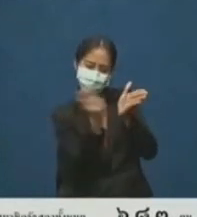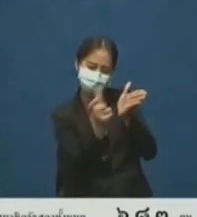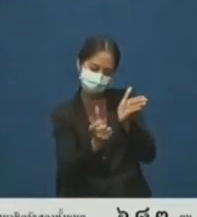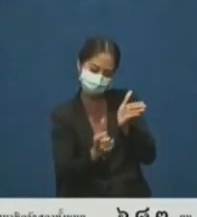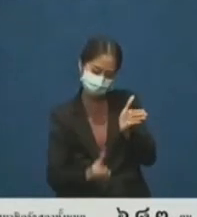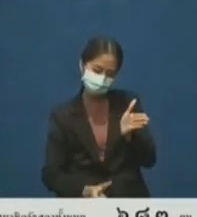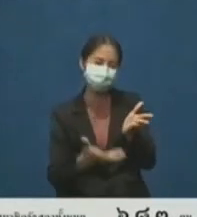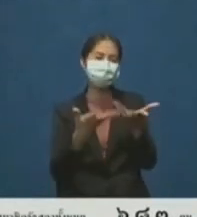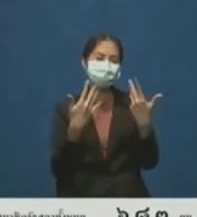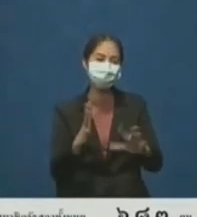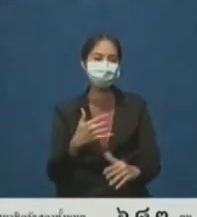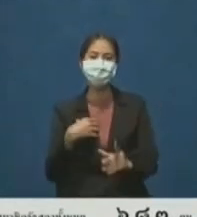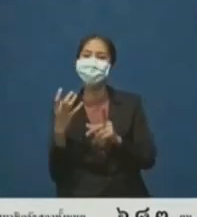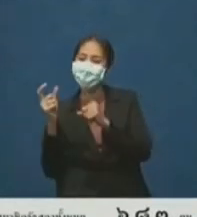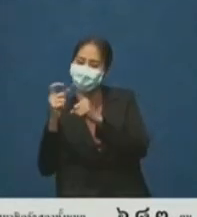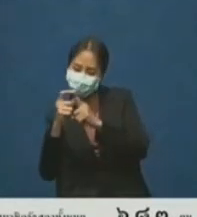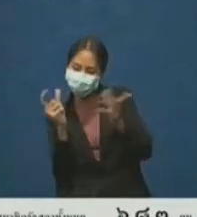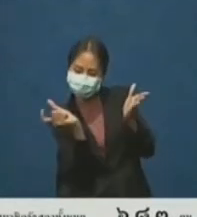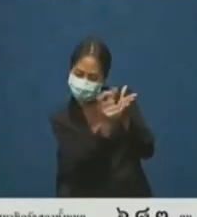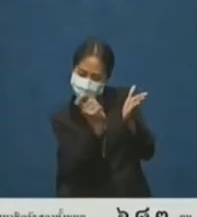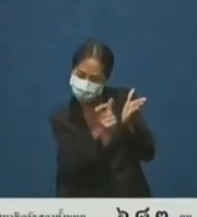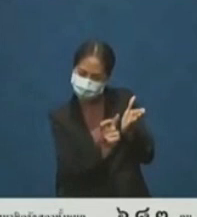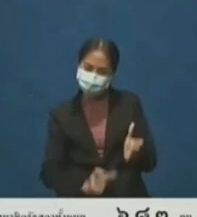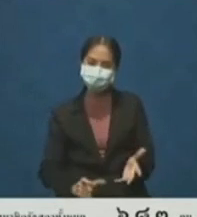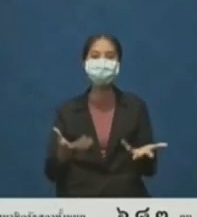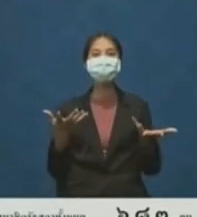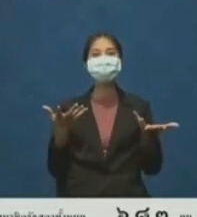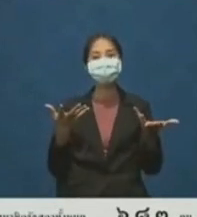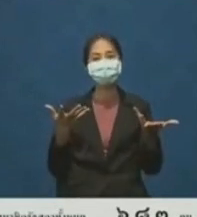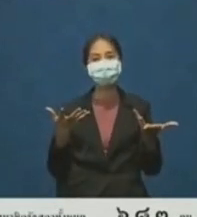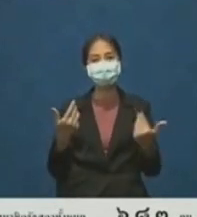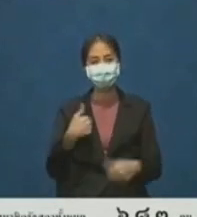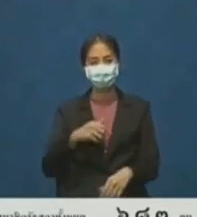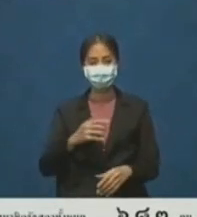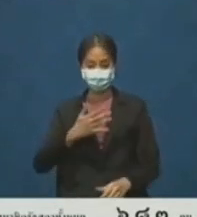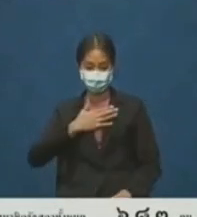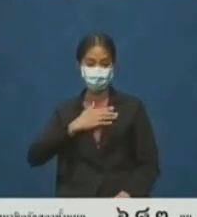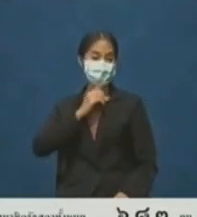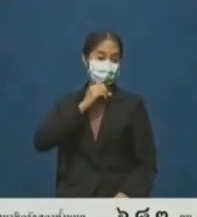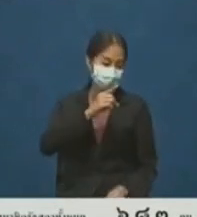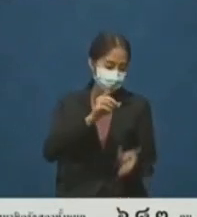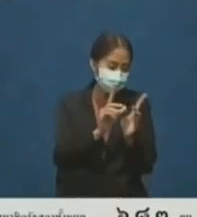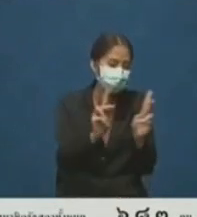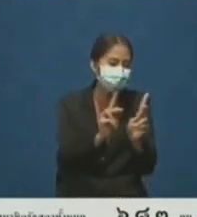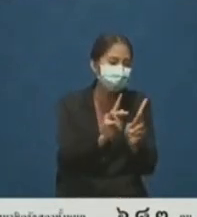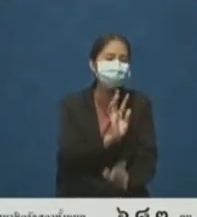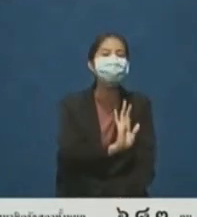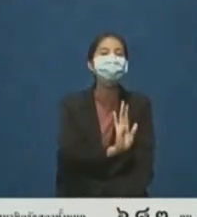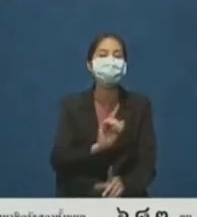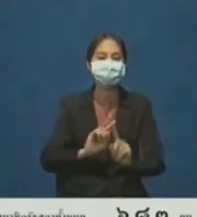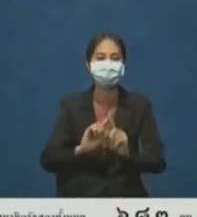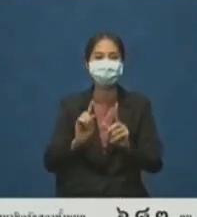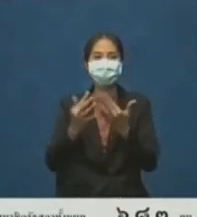นก็จะใส่ไปหมดแหละก็ขอฉันมีสักคำหนึ่งในนั้นไม่ได้ว่าท่านกรรมาธิการนะครับ